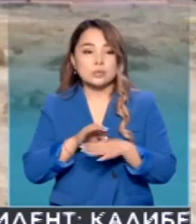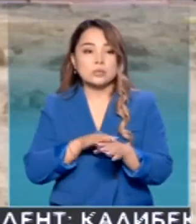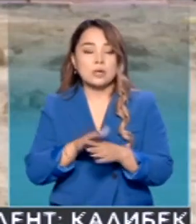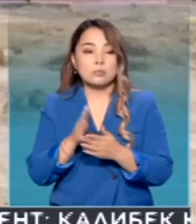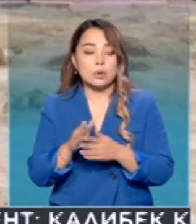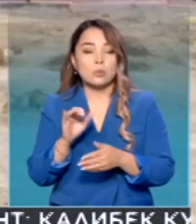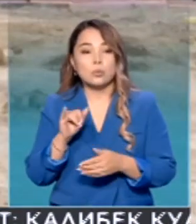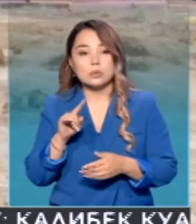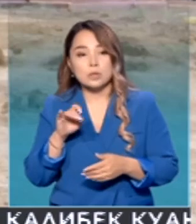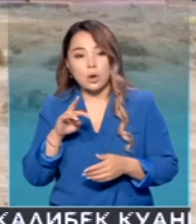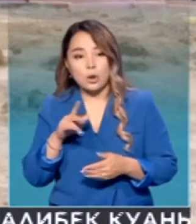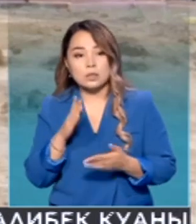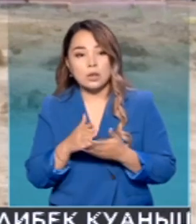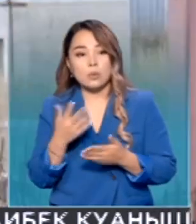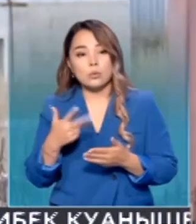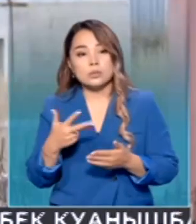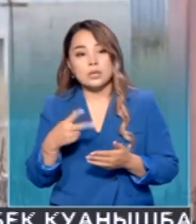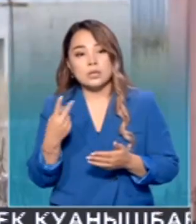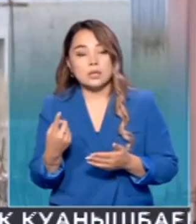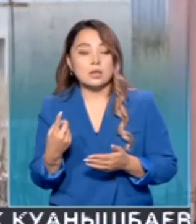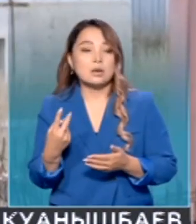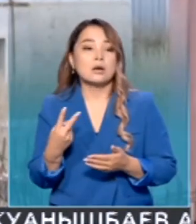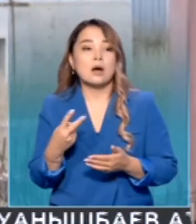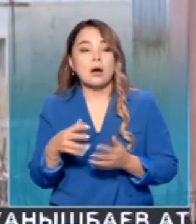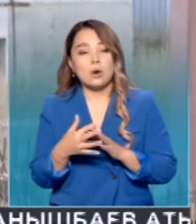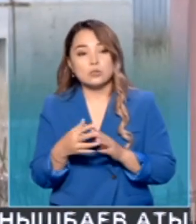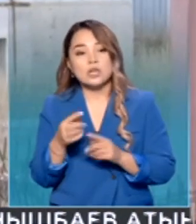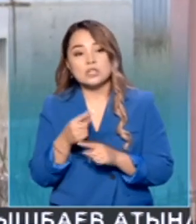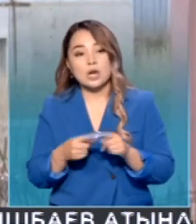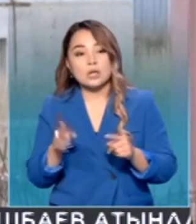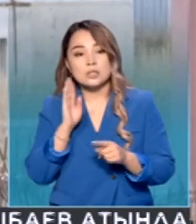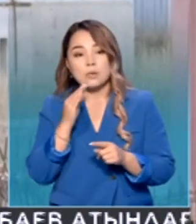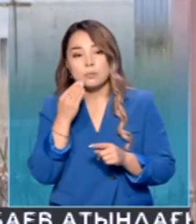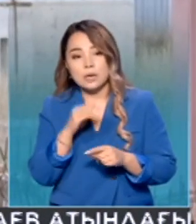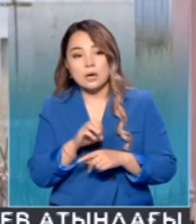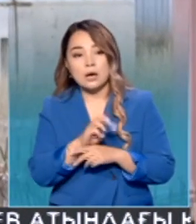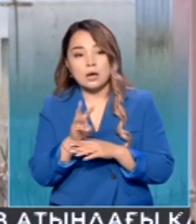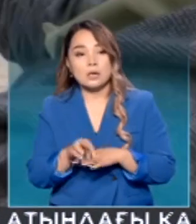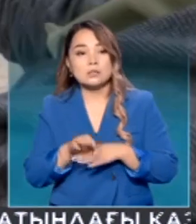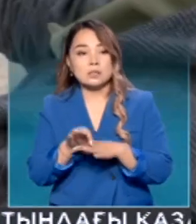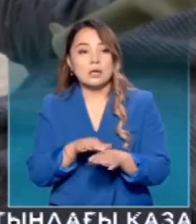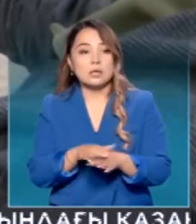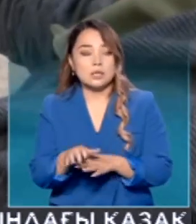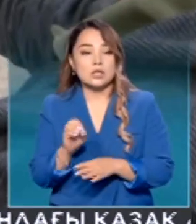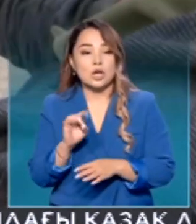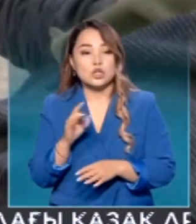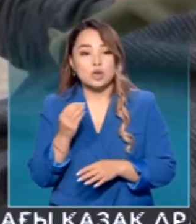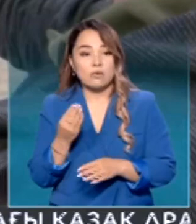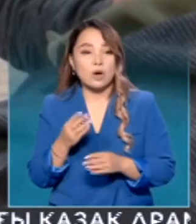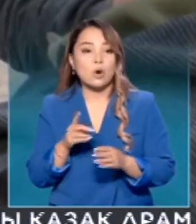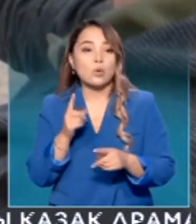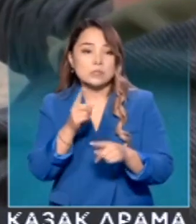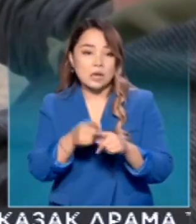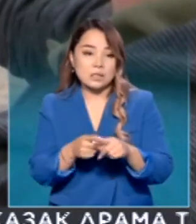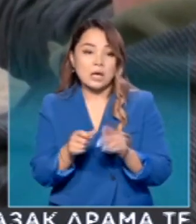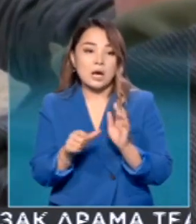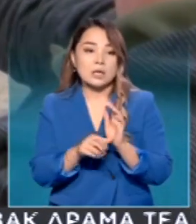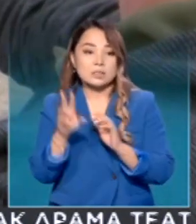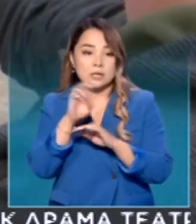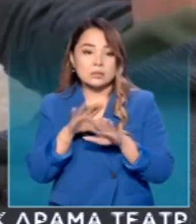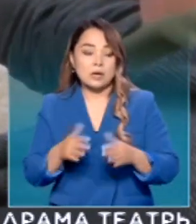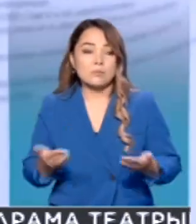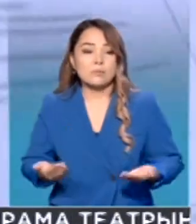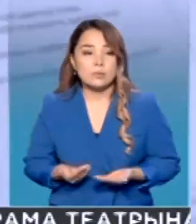Жалпы Ұзынкөл ауданындағы 32 ауылдың жартысы сапалы ауыз сумен қамтылған. Биыл олардың қатары Ершовты қосқанда тағы 6 елді